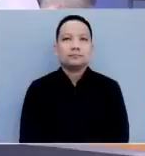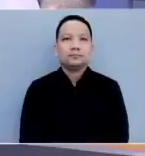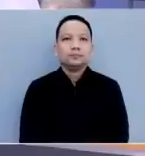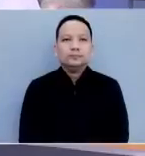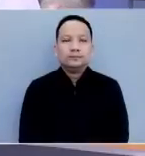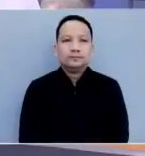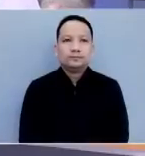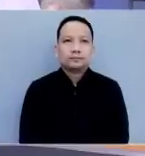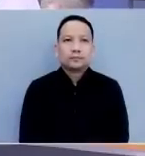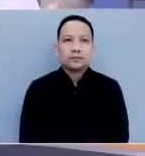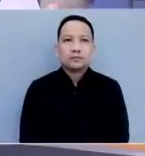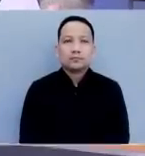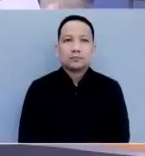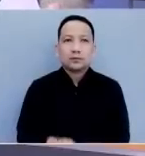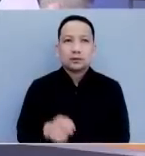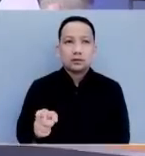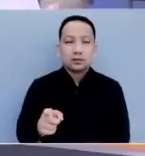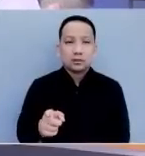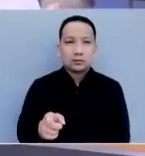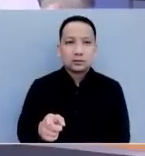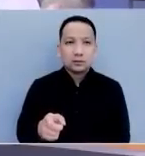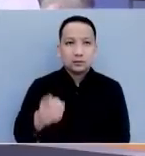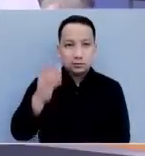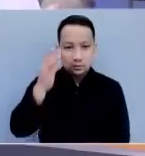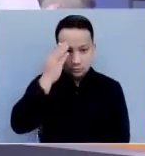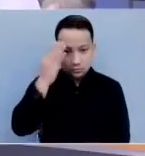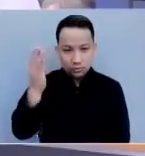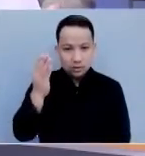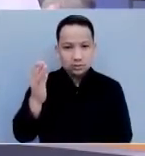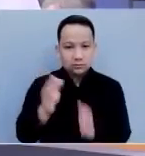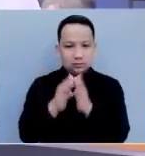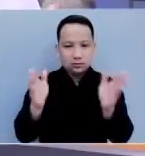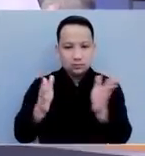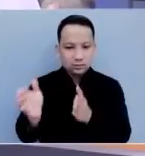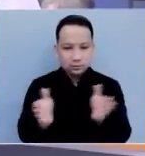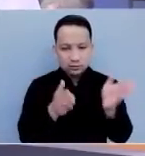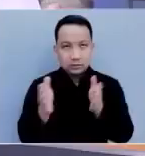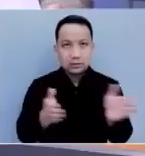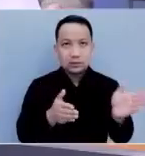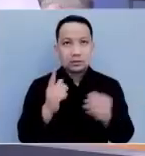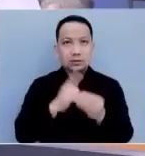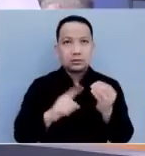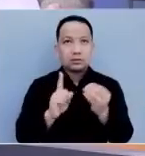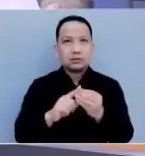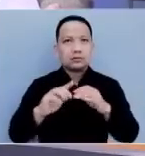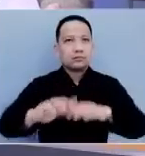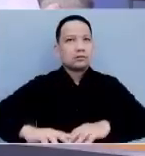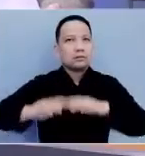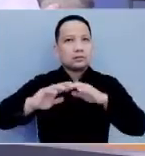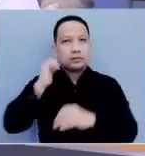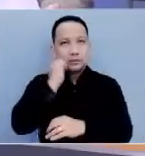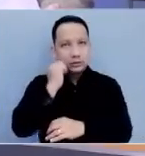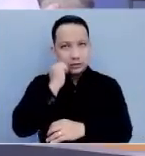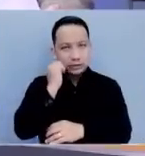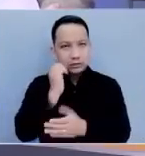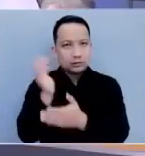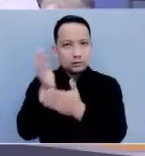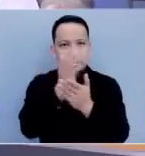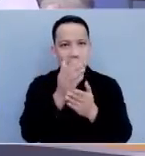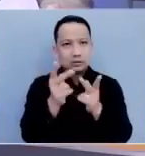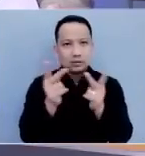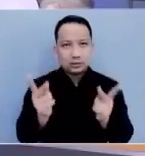Gusto na ng Bulacan Provincial Government ng isang master plan para malutas na ang pagbaha na palaging problema sa ilang bahagi ng